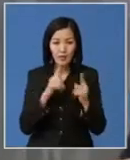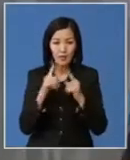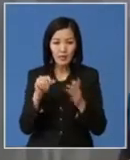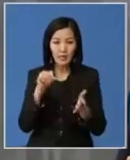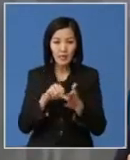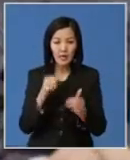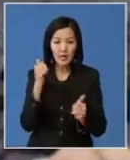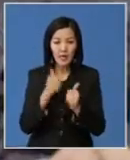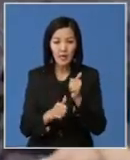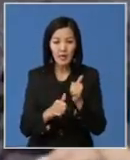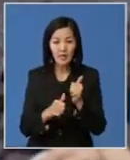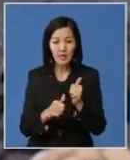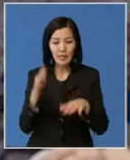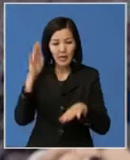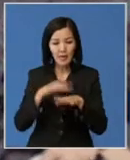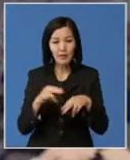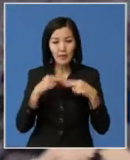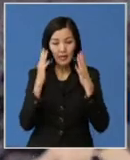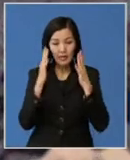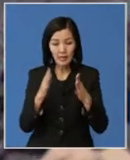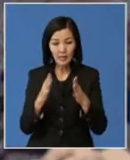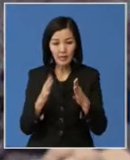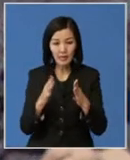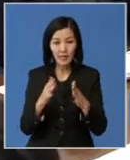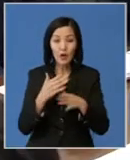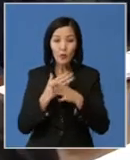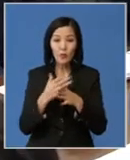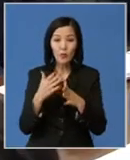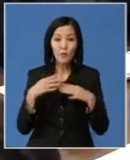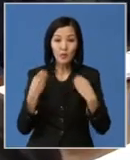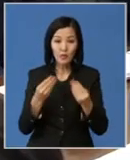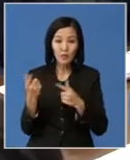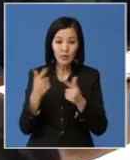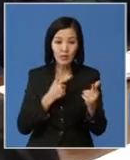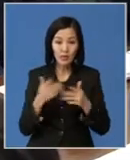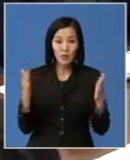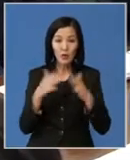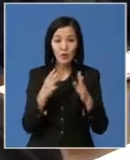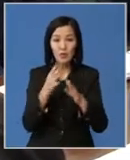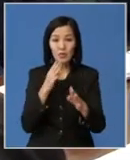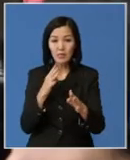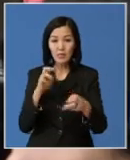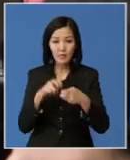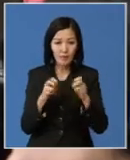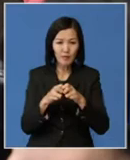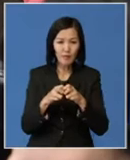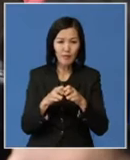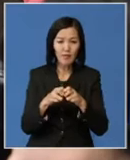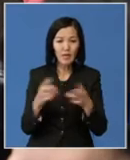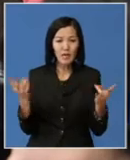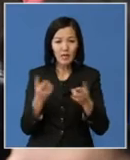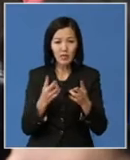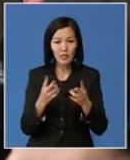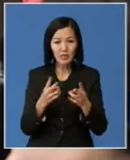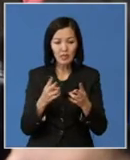әр ана әкім назарына алынды. Мүмкіндік туа қалса, көмек беруге әзір. Үй кезегіндегі келеңсіздіктерді тиісті орындар